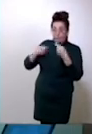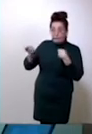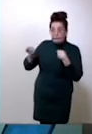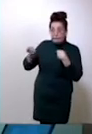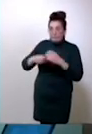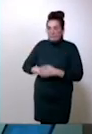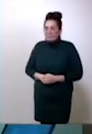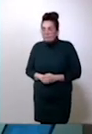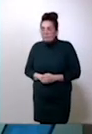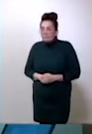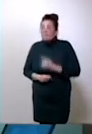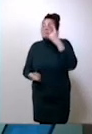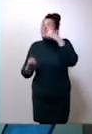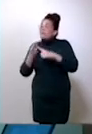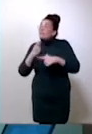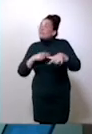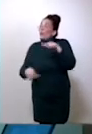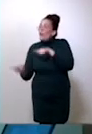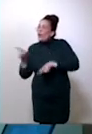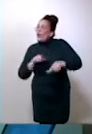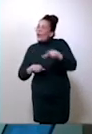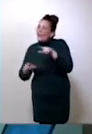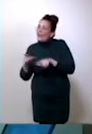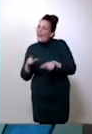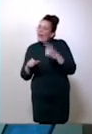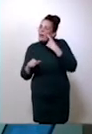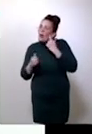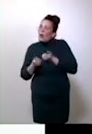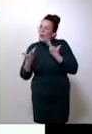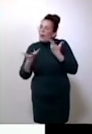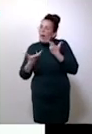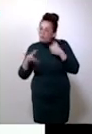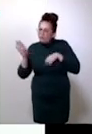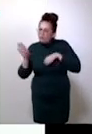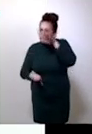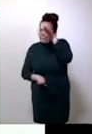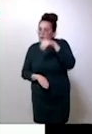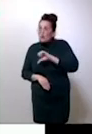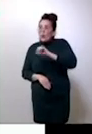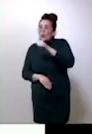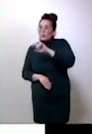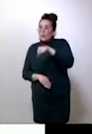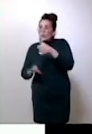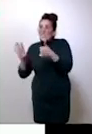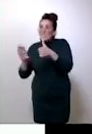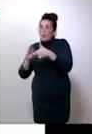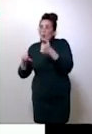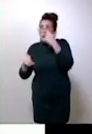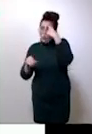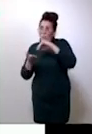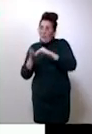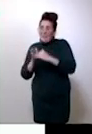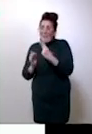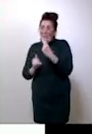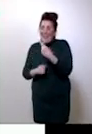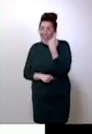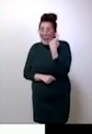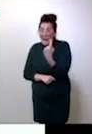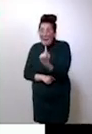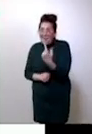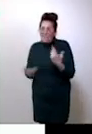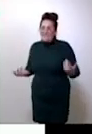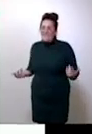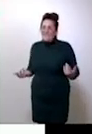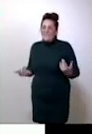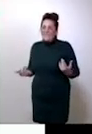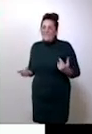sur la question des loyers, un coût de location qui explose, avec un loyer moyen à 11,6 € du mètre carré, qui explose sur les T1 puisqu'il monte à